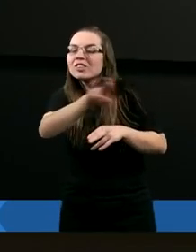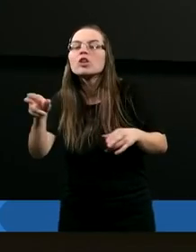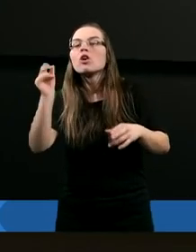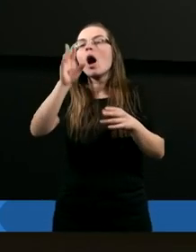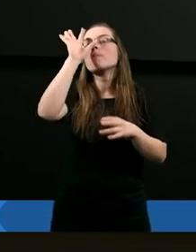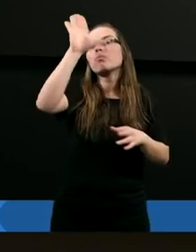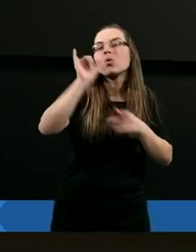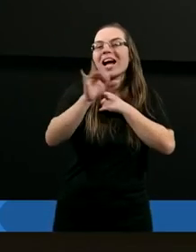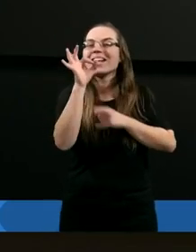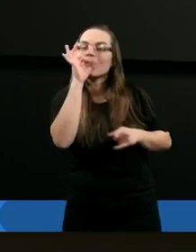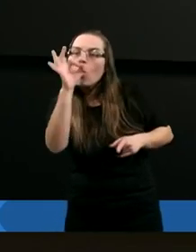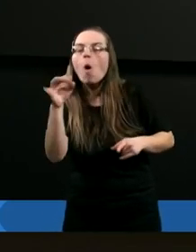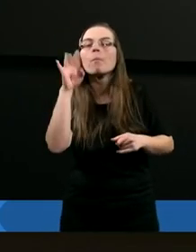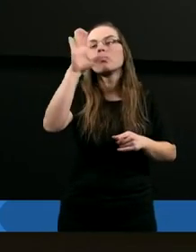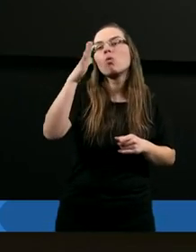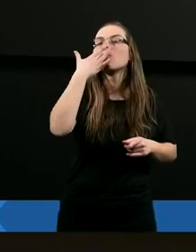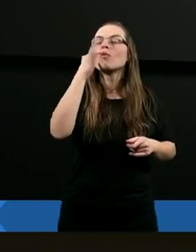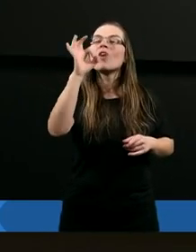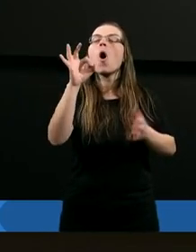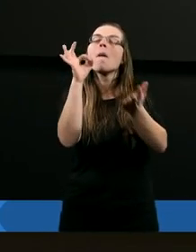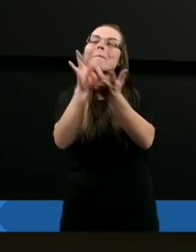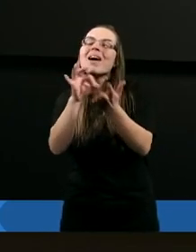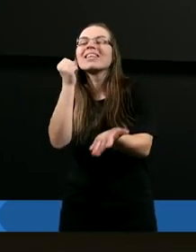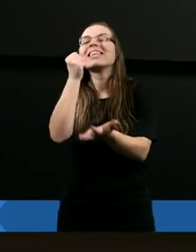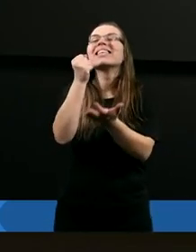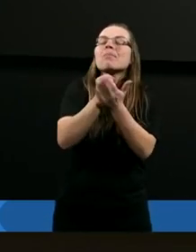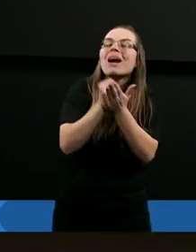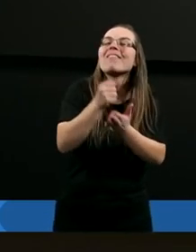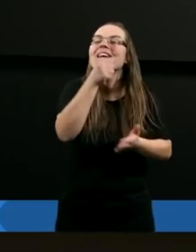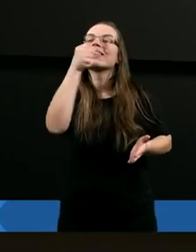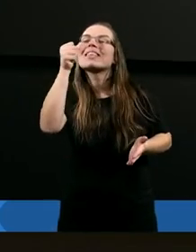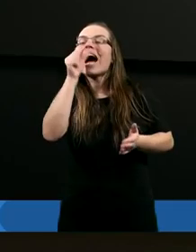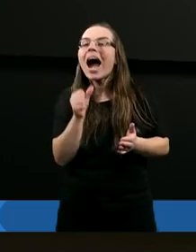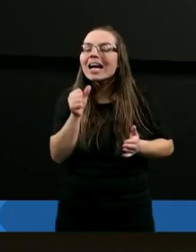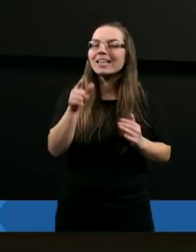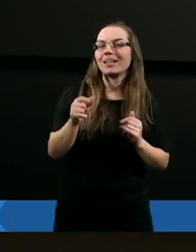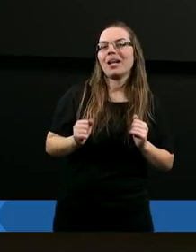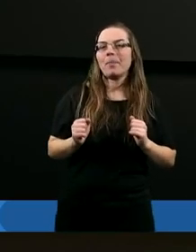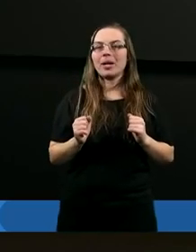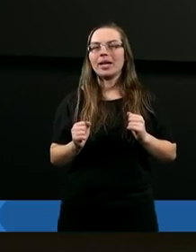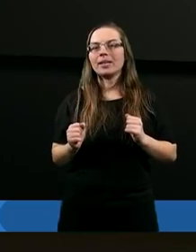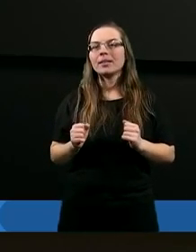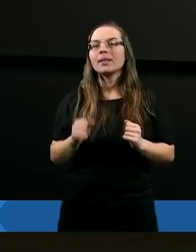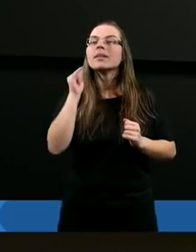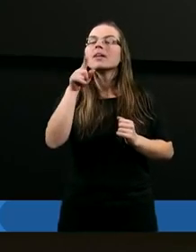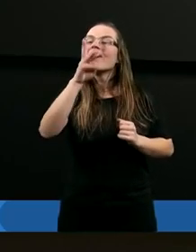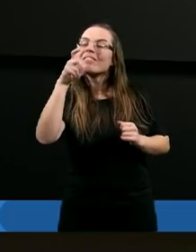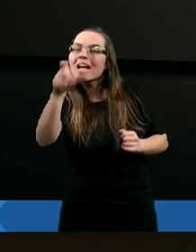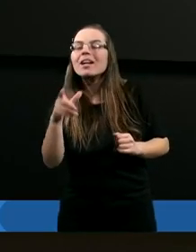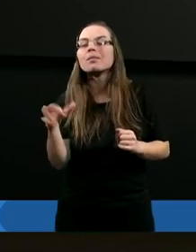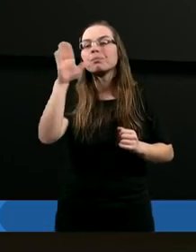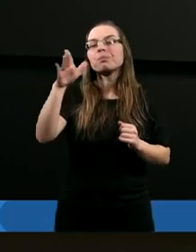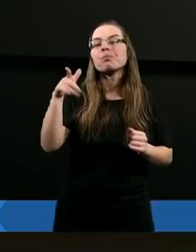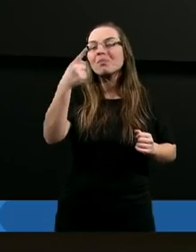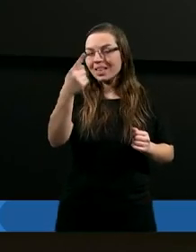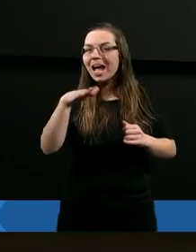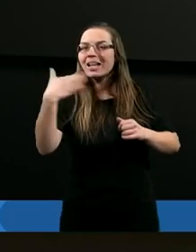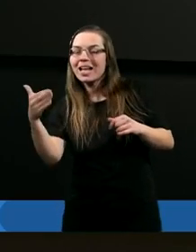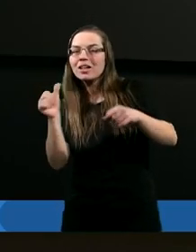Bóg mówi o pewnych intymnych aspektach, wręcz obcujcie z Panem. Więc Bóg z jednej